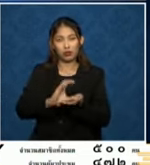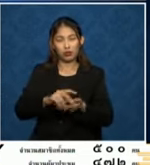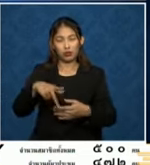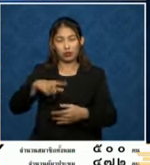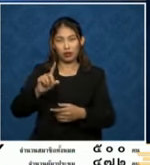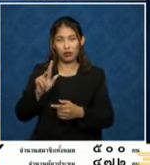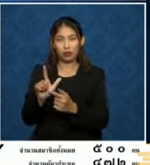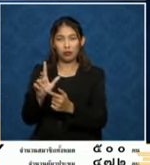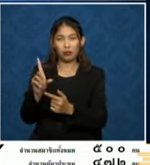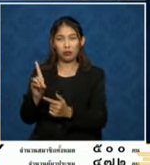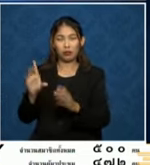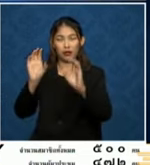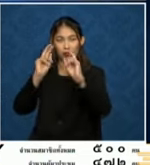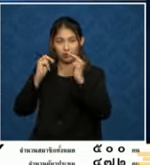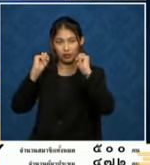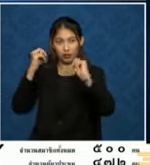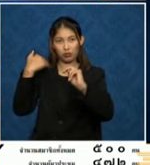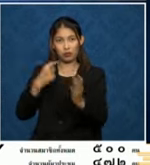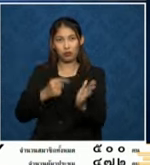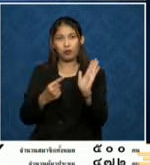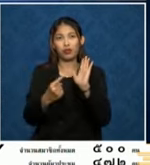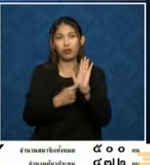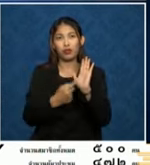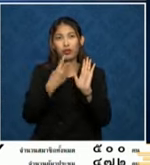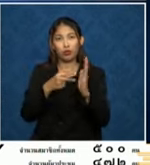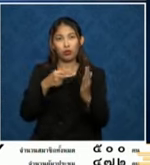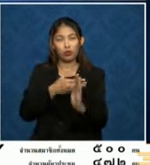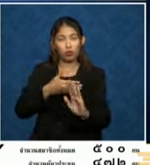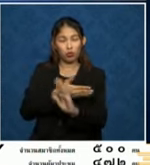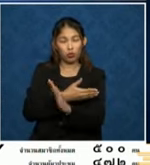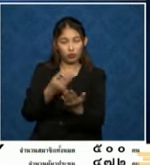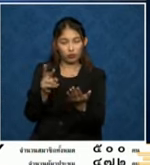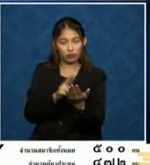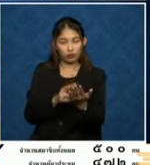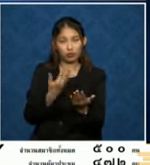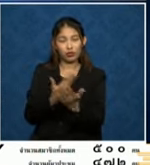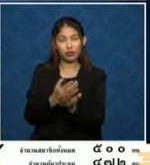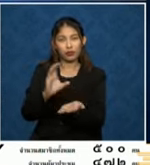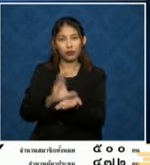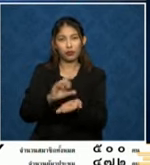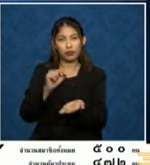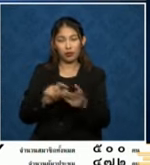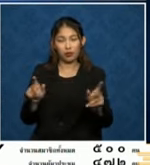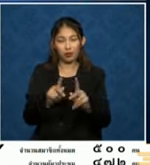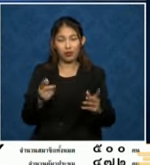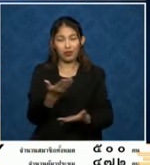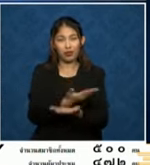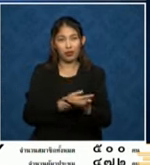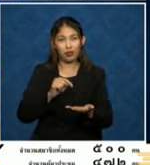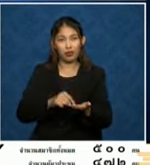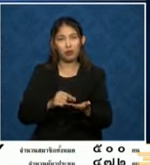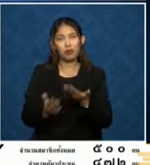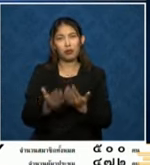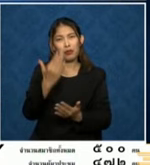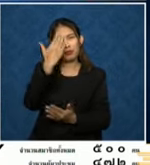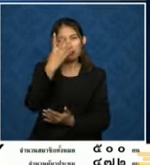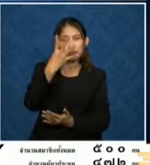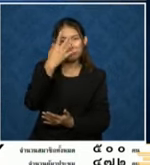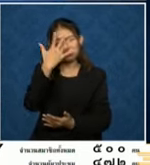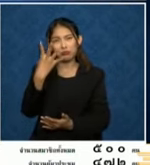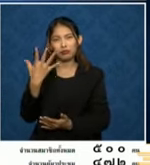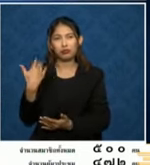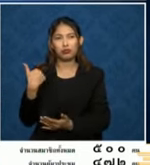มนตรีครับเพราะว่าถ้าเราพลิกไปดูเอกสารนะครับไม่กี่หน้าก่อนคำของงบประมาณเกี่ยวกับเรื่องคณะกรรมการศึกษาประชามติเนี่ยพลิกไปประมาณ 4-5 หน้าก่อนหน้